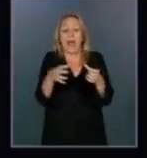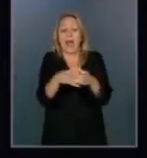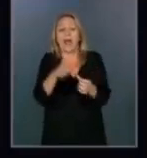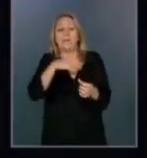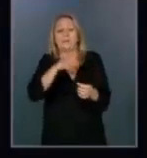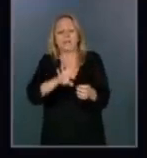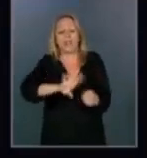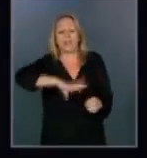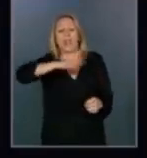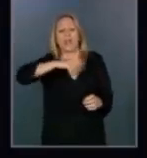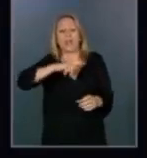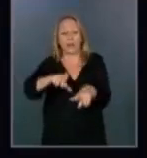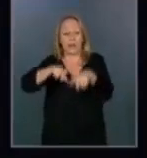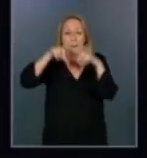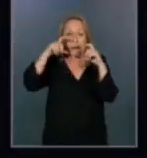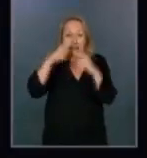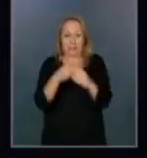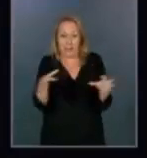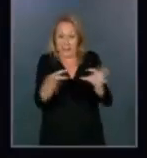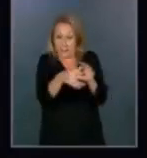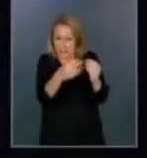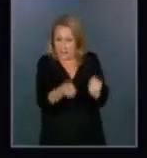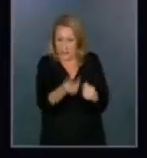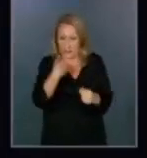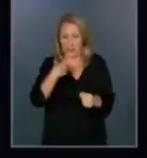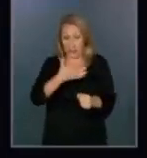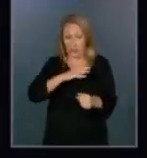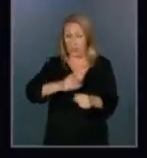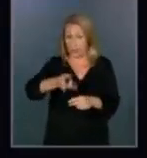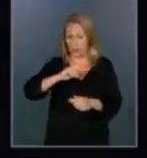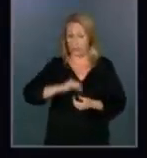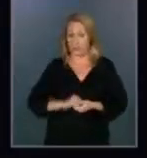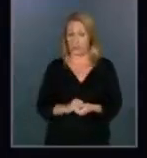κατά της μάσκας. Θα ήθελα την απάντησή σας σε αυτό.